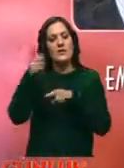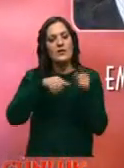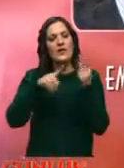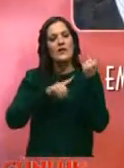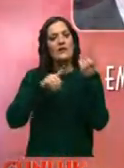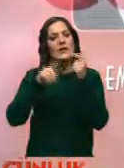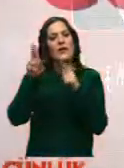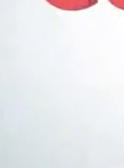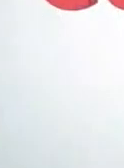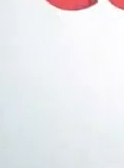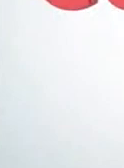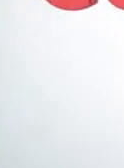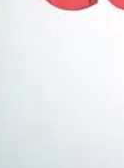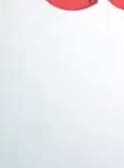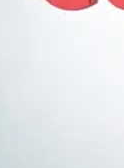Gül.